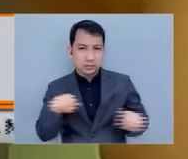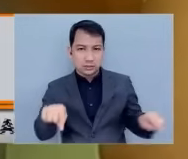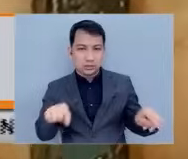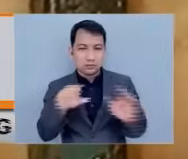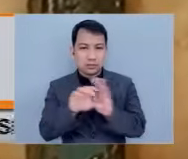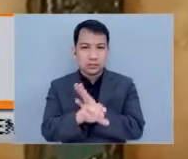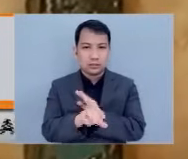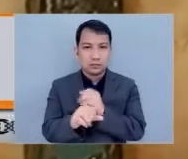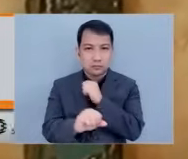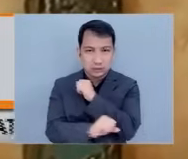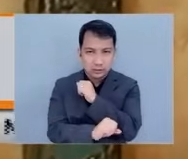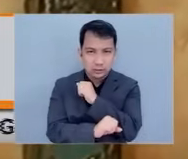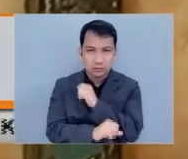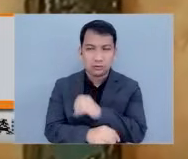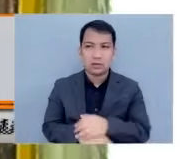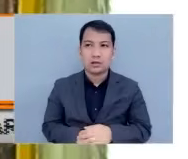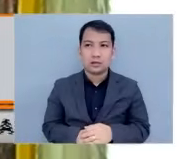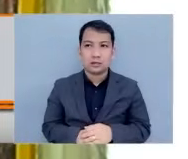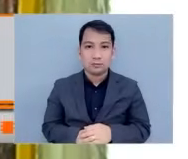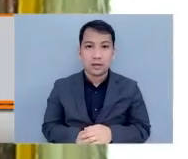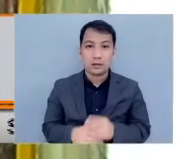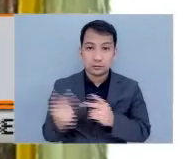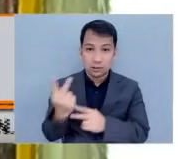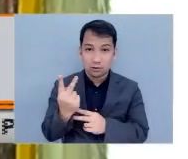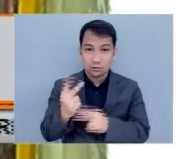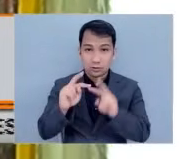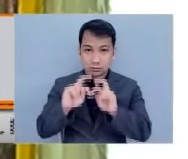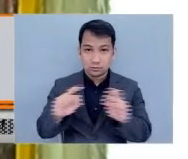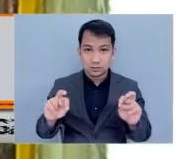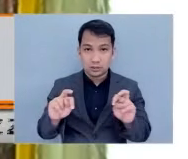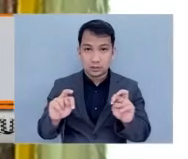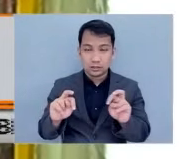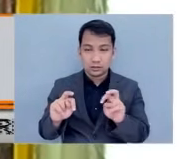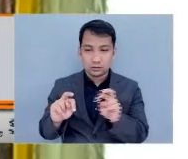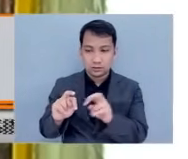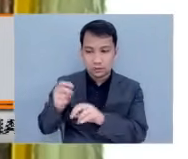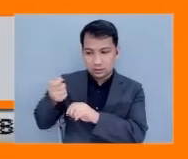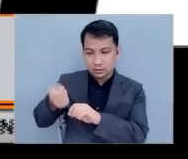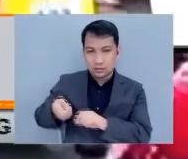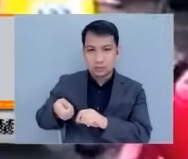pagnanakaw. Na-inquest ng dalawa na maharap sa reklamong robbery snatching.